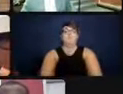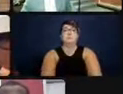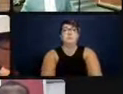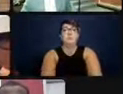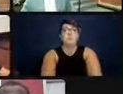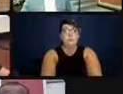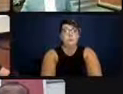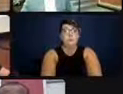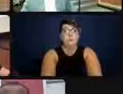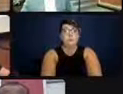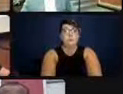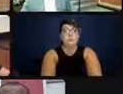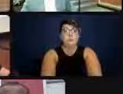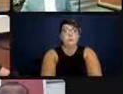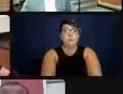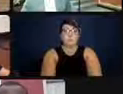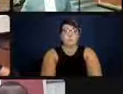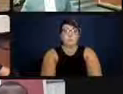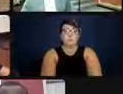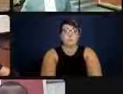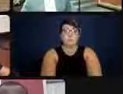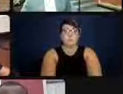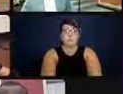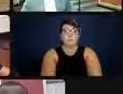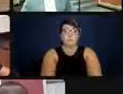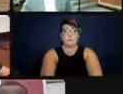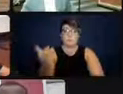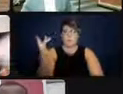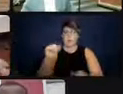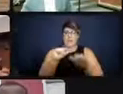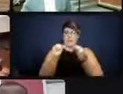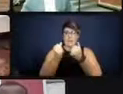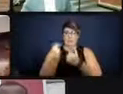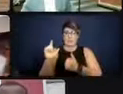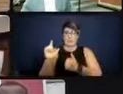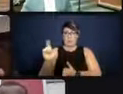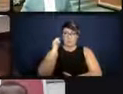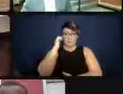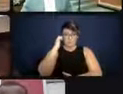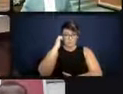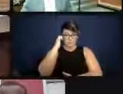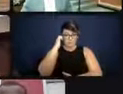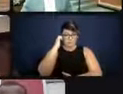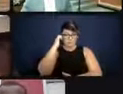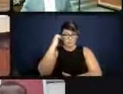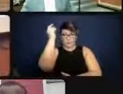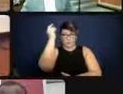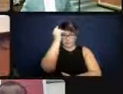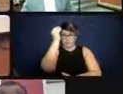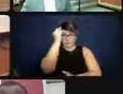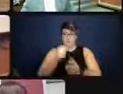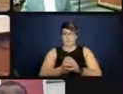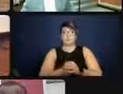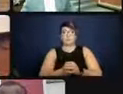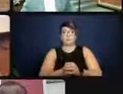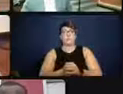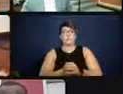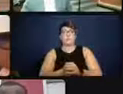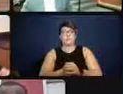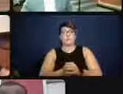هذا العمل. إذا يبدأ السؤال لماذا نحن نختار أكاديمية لوزبول. عندما تفكرون في هذه